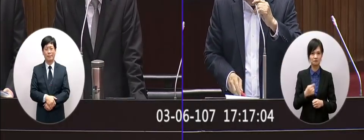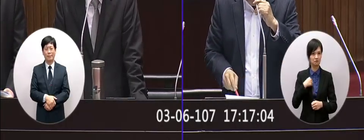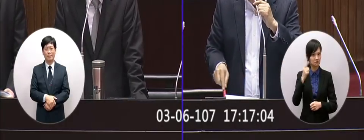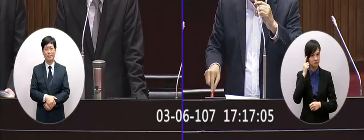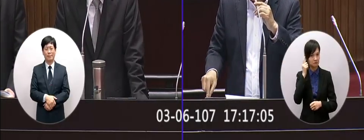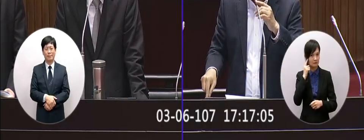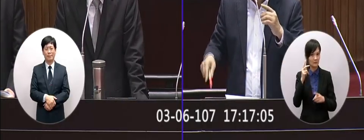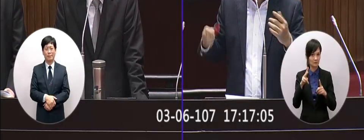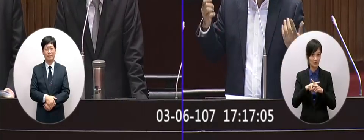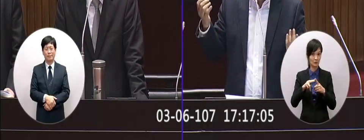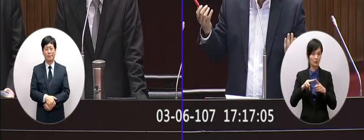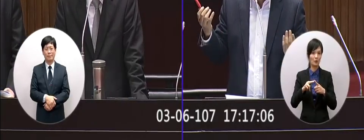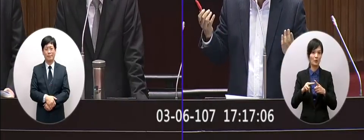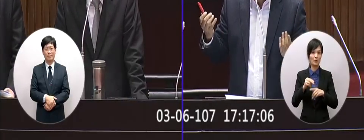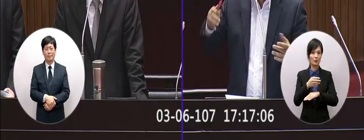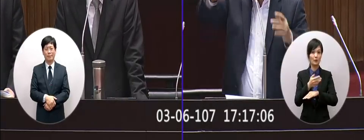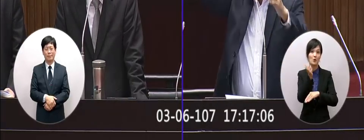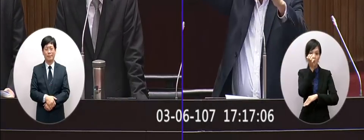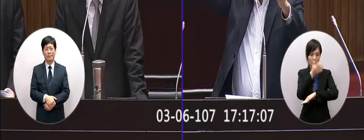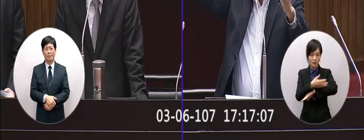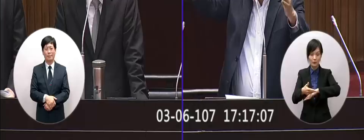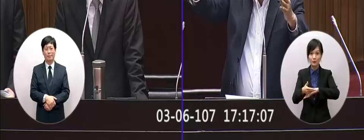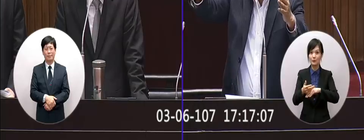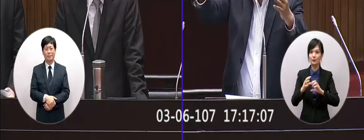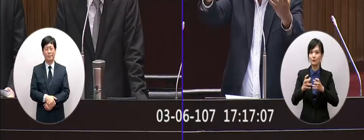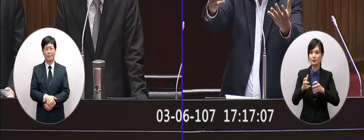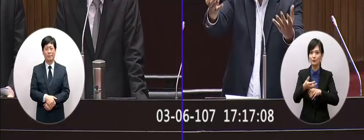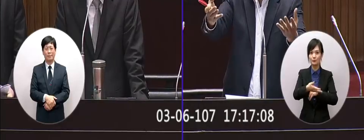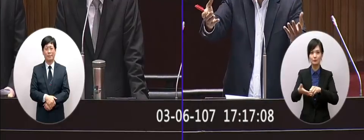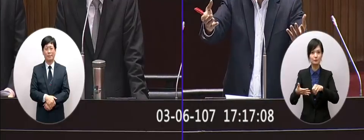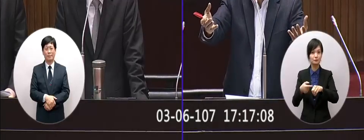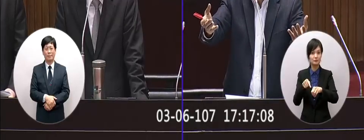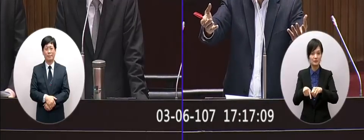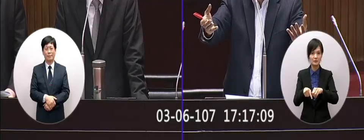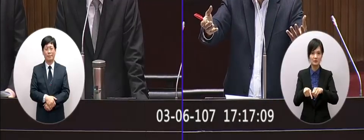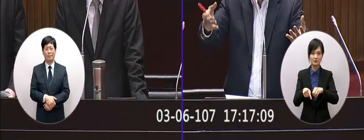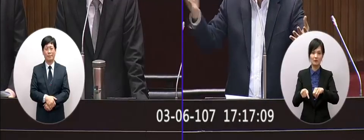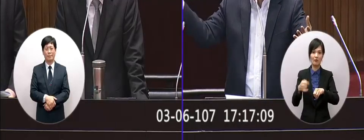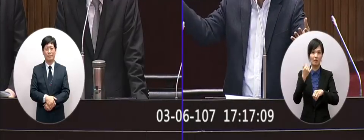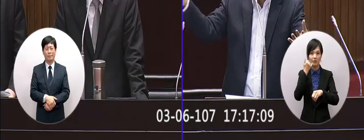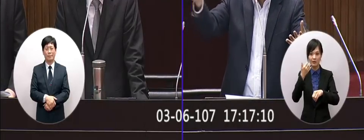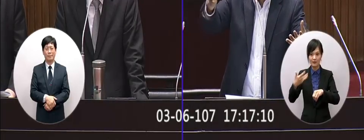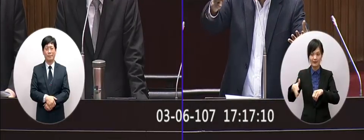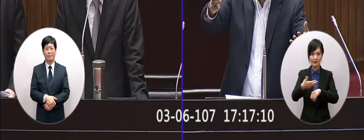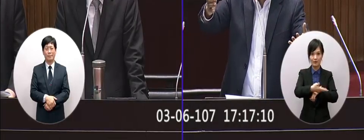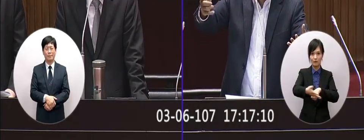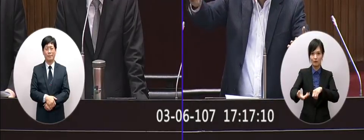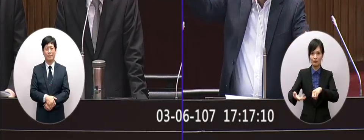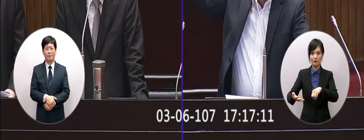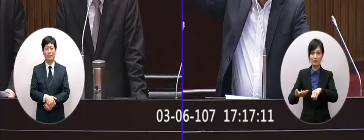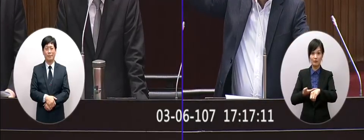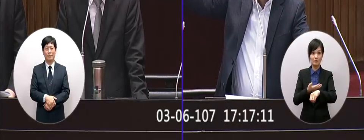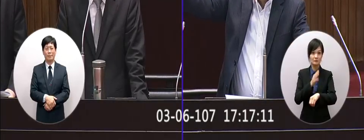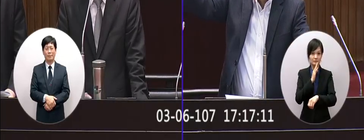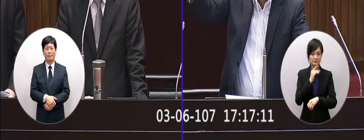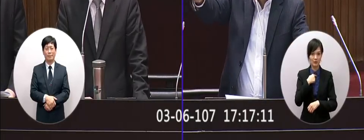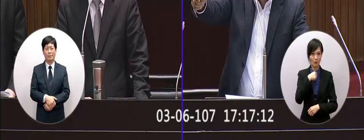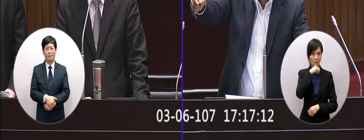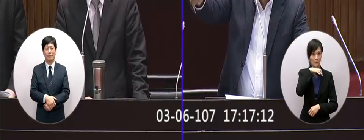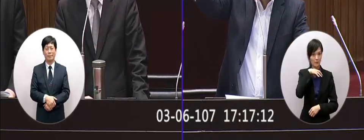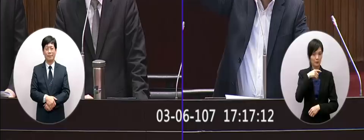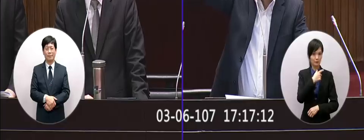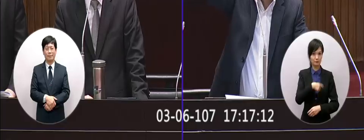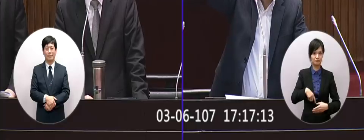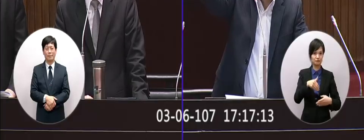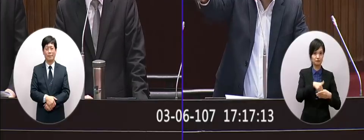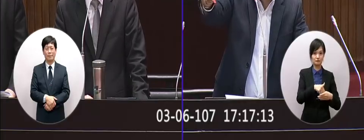琉球的所在哦，你甲看我迄四边拢迄个离岛嘛，吼。那我家己个屏东个选区，为新农东